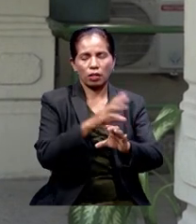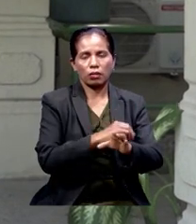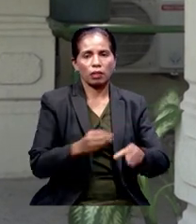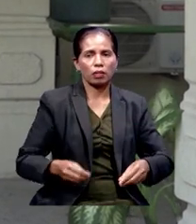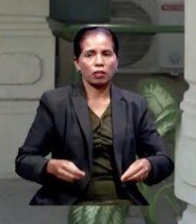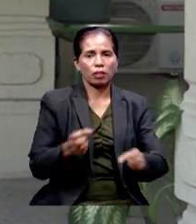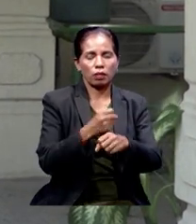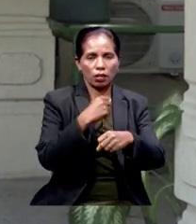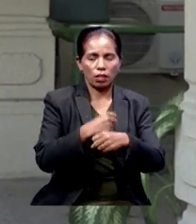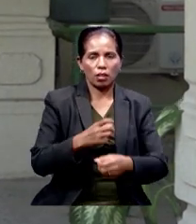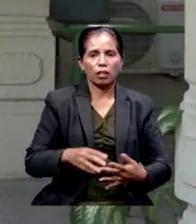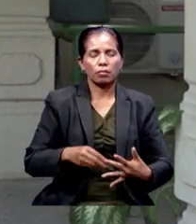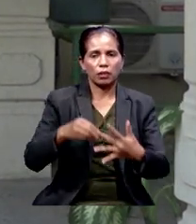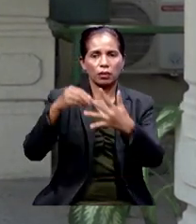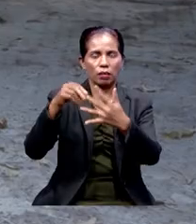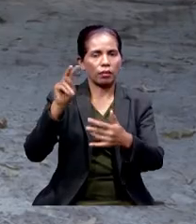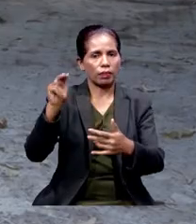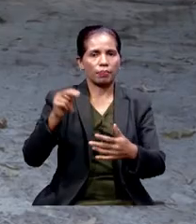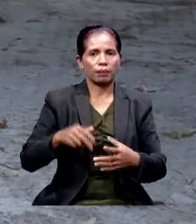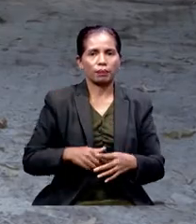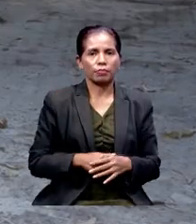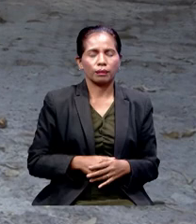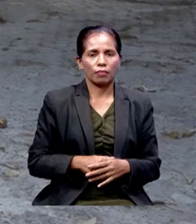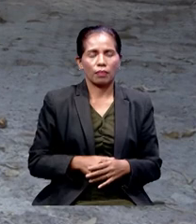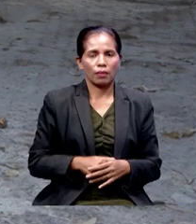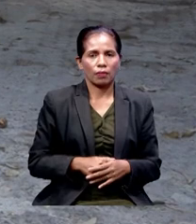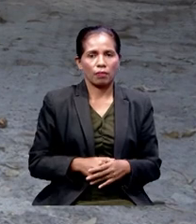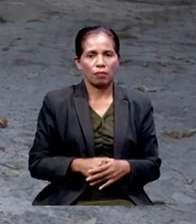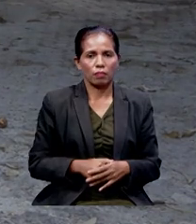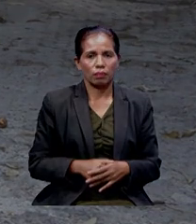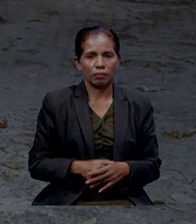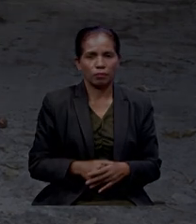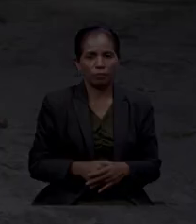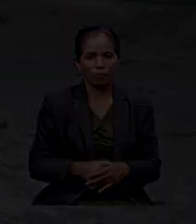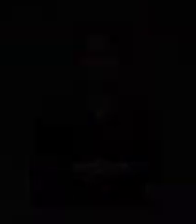no halo tratamento especial bania. Ekipa cobertura, ZMN.